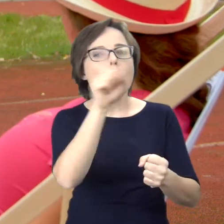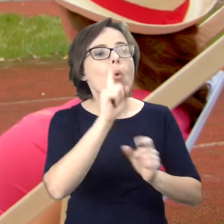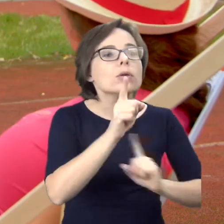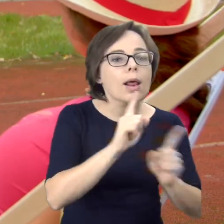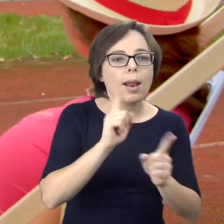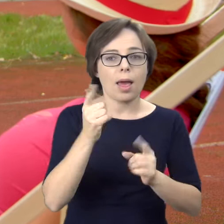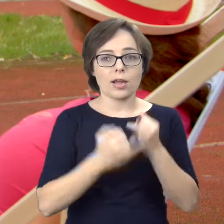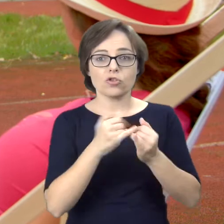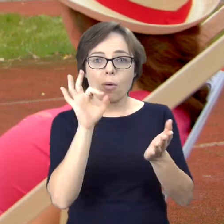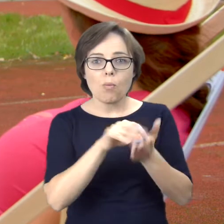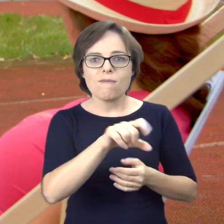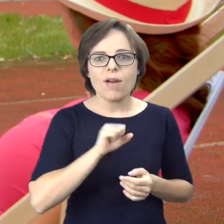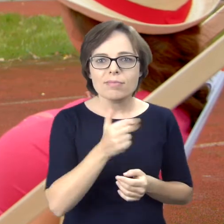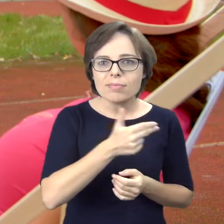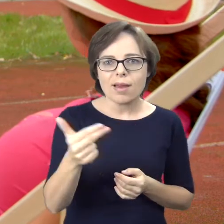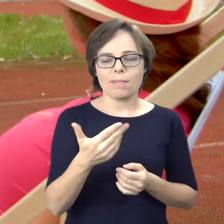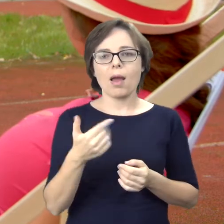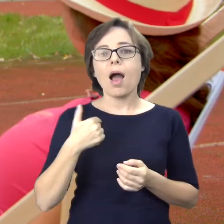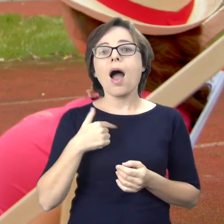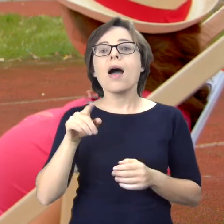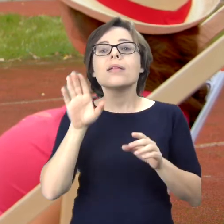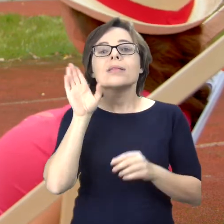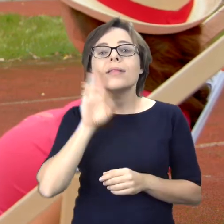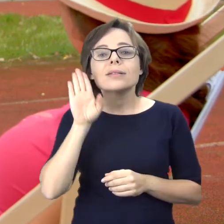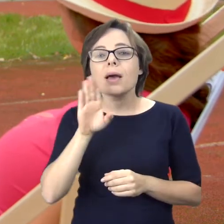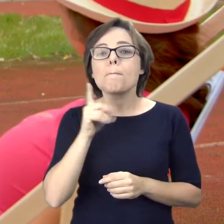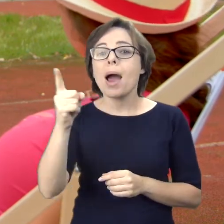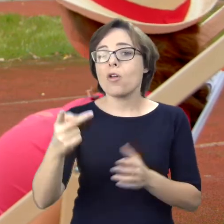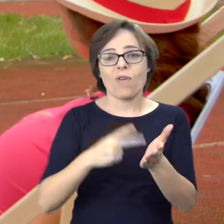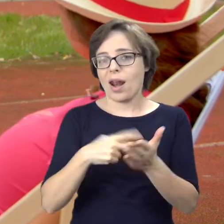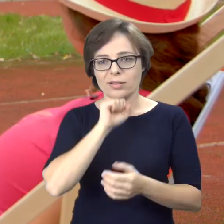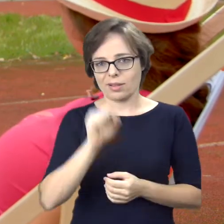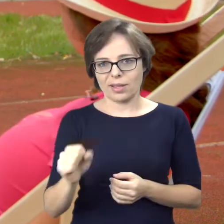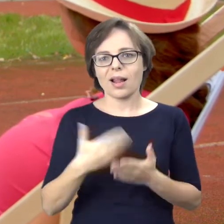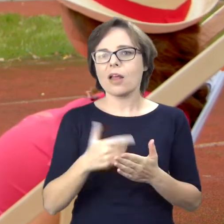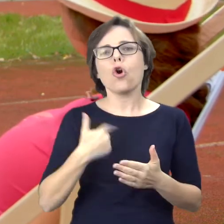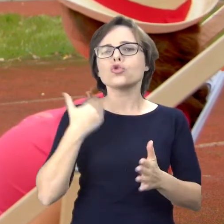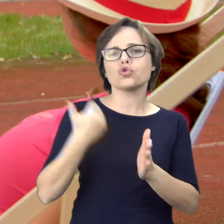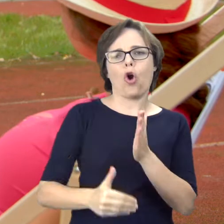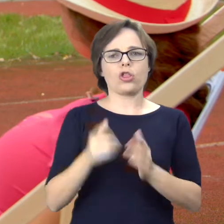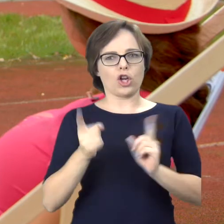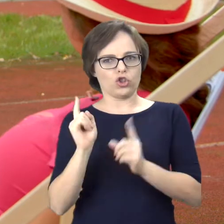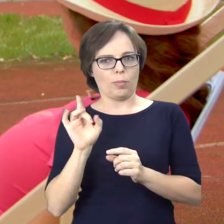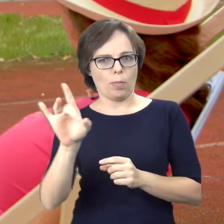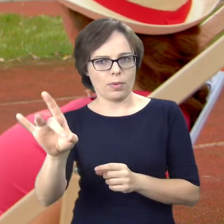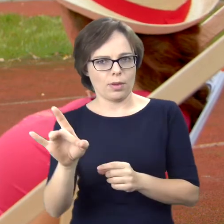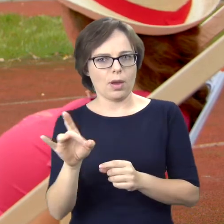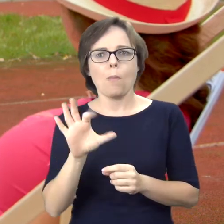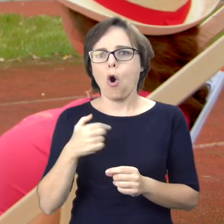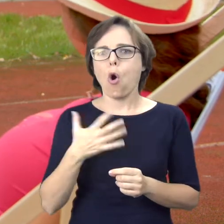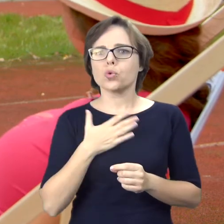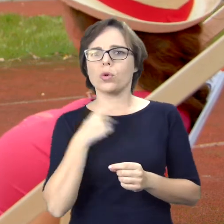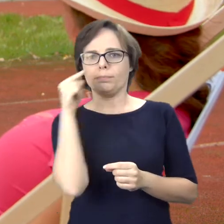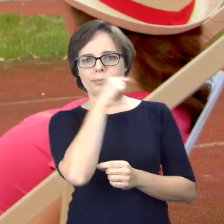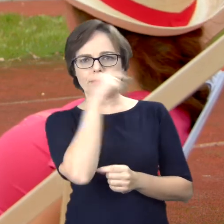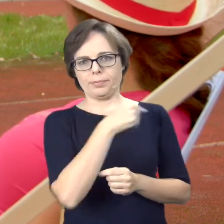fajne, lokalne tematy. Wiesz, ja nie biegam dwa razy tego samego maratonu, więc zawsze mi szkoda przebiec zbyt szybko, bo mam wrażenie, że zbyt dużo rzeczy wtedy, wiesz, ulatuje,